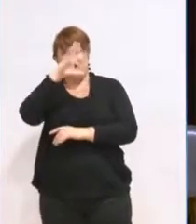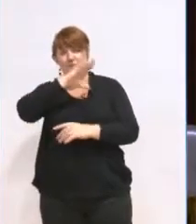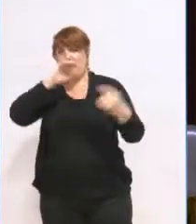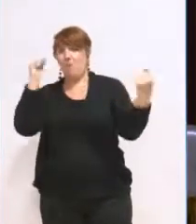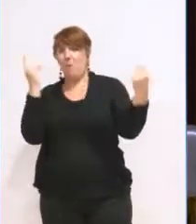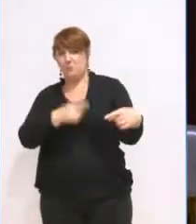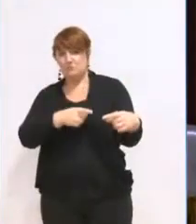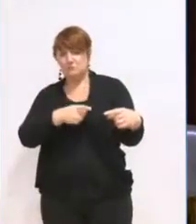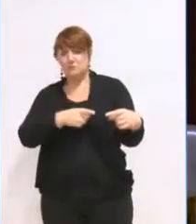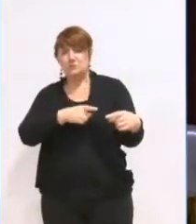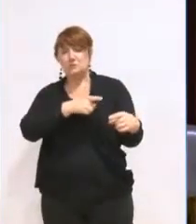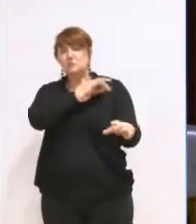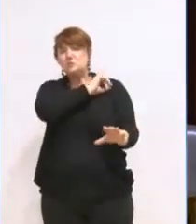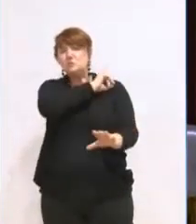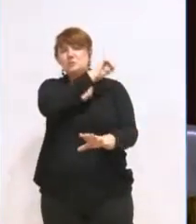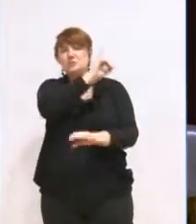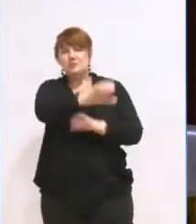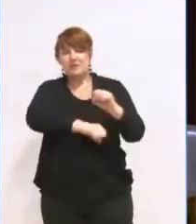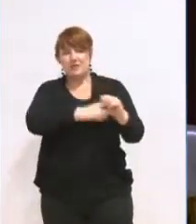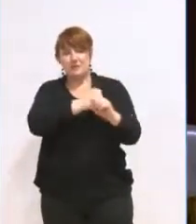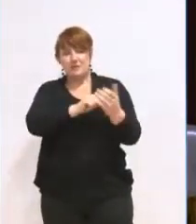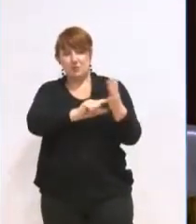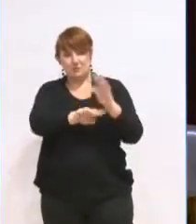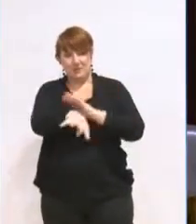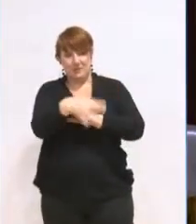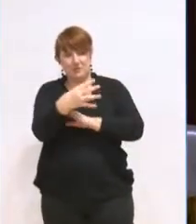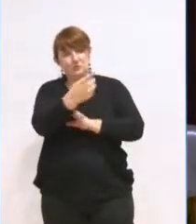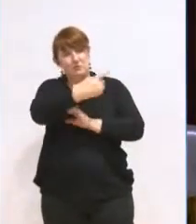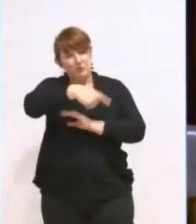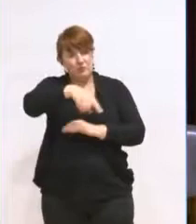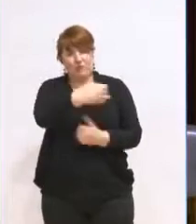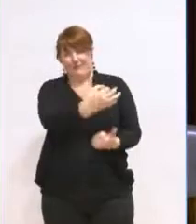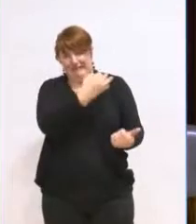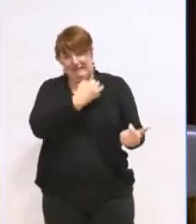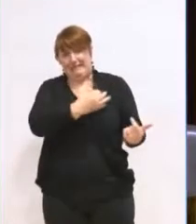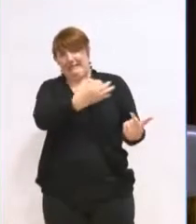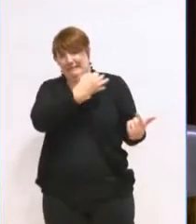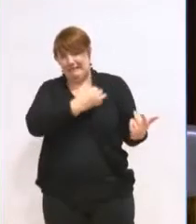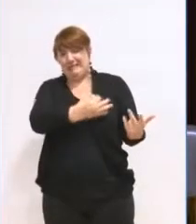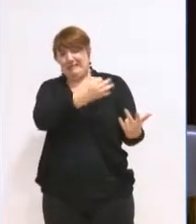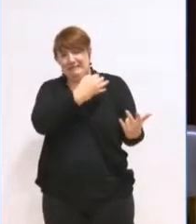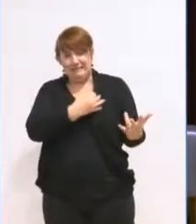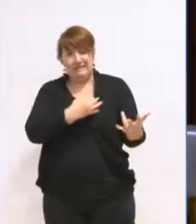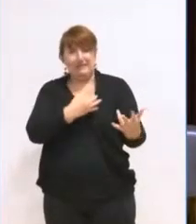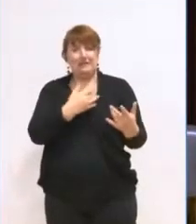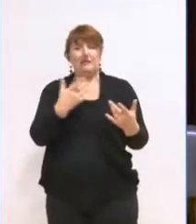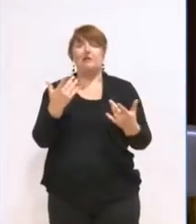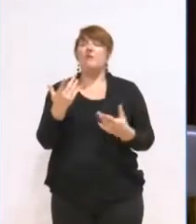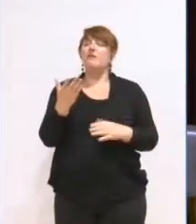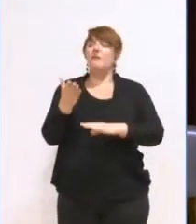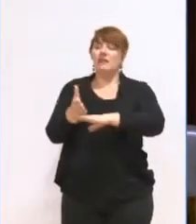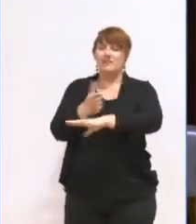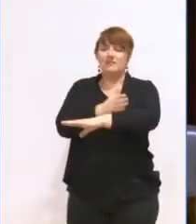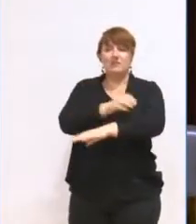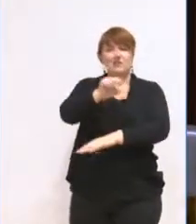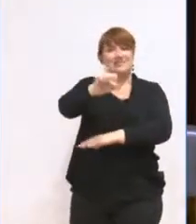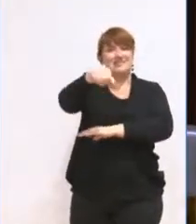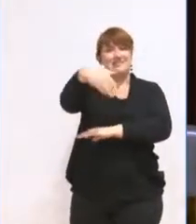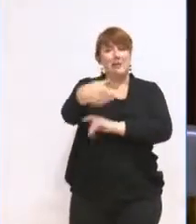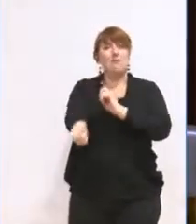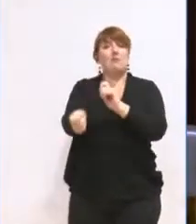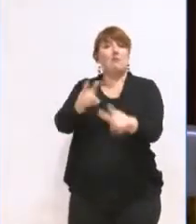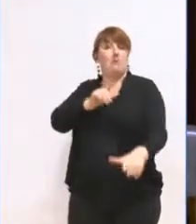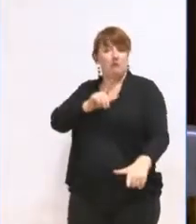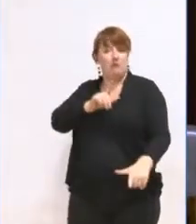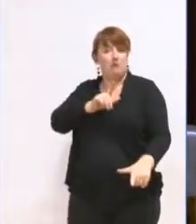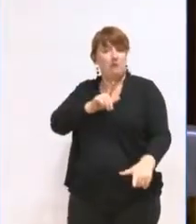de dire que les dividendes versés par les SEM étaient d'une certaine façon une double peine imposée aux Grenoblois, puisque